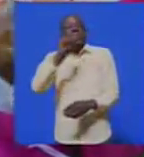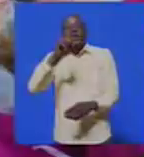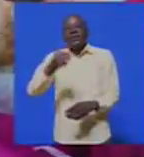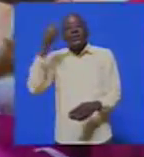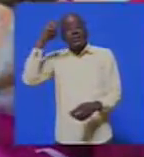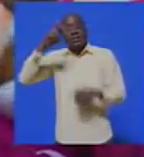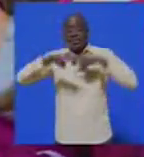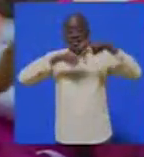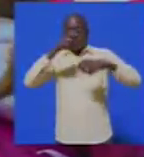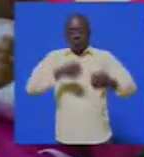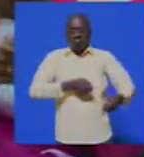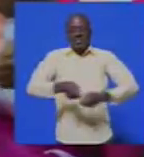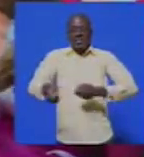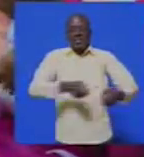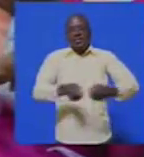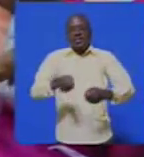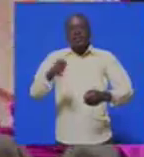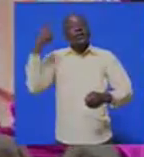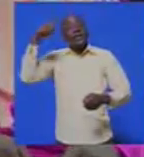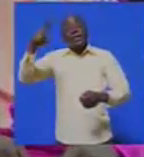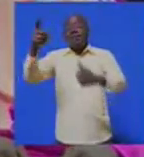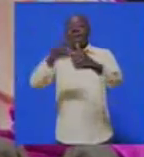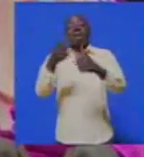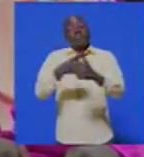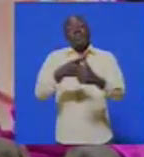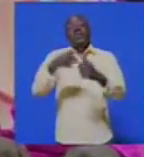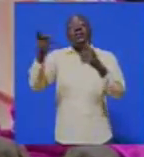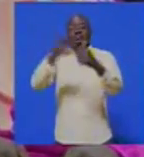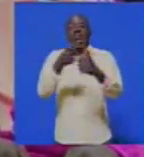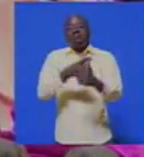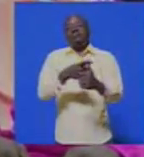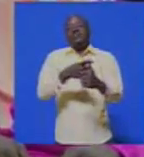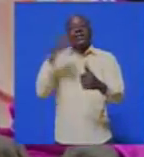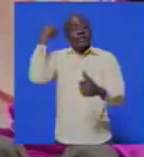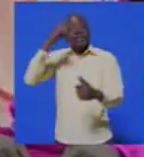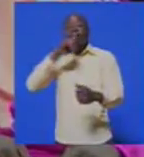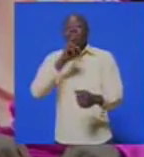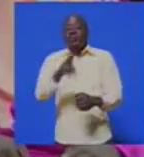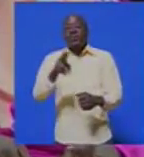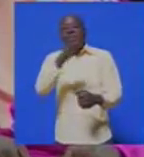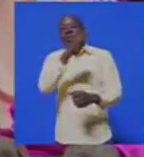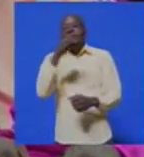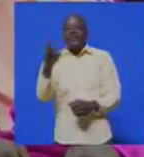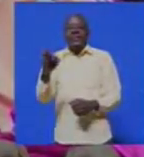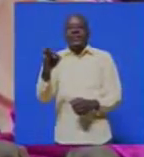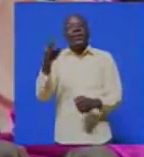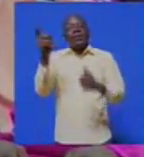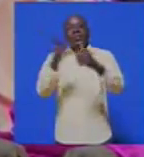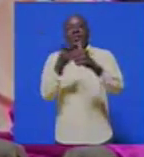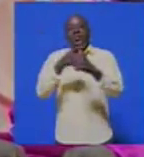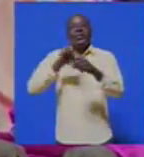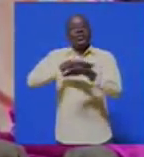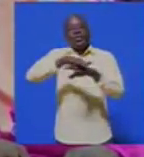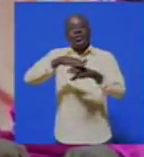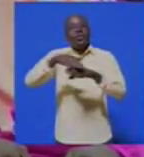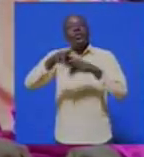de gestion, qui est le major des majors. Il sent ainsi le Burkina Faso premier sur le plan